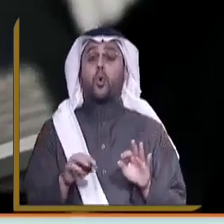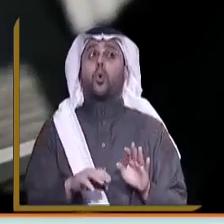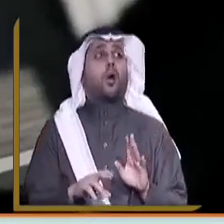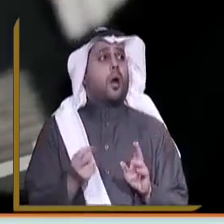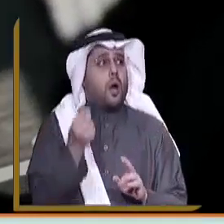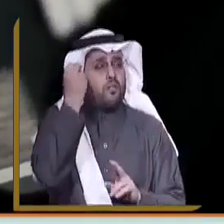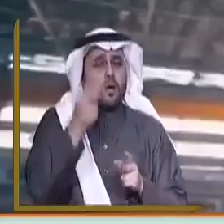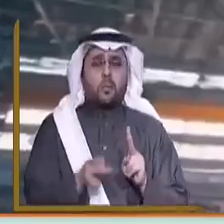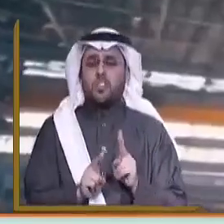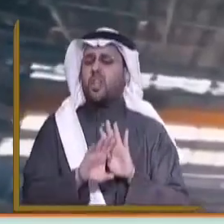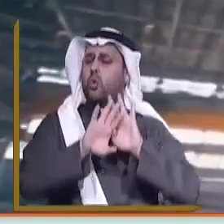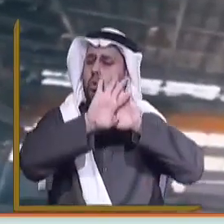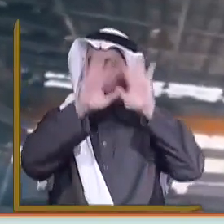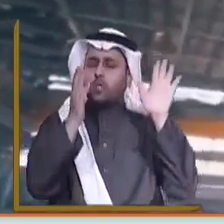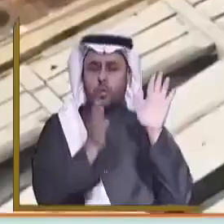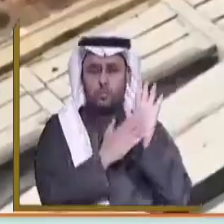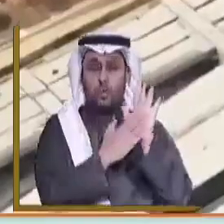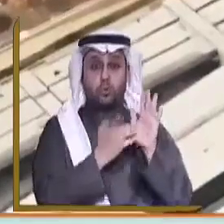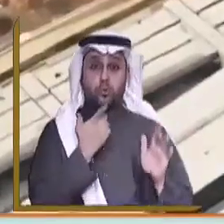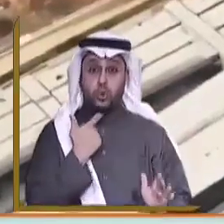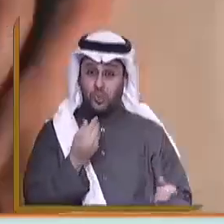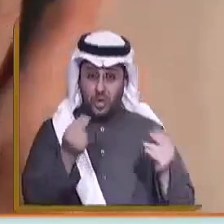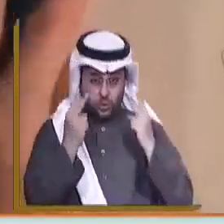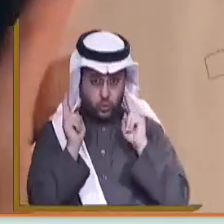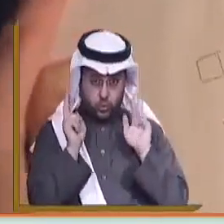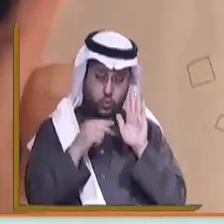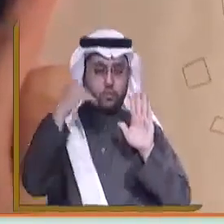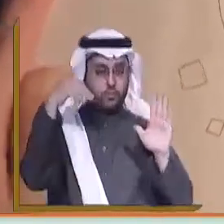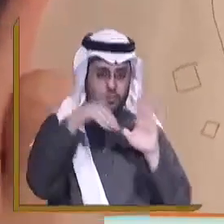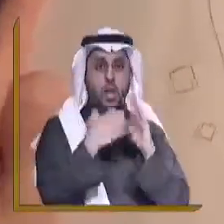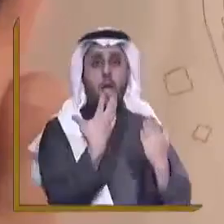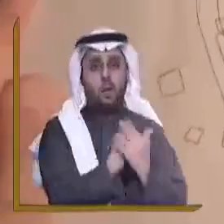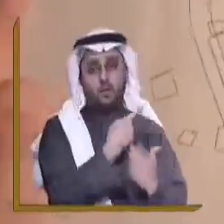بقي الشفافيه التي انتهجتها رؤيه المملكه 20